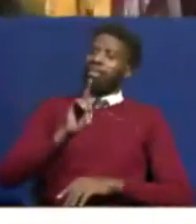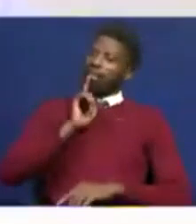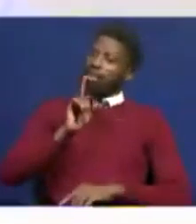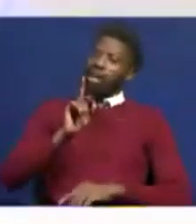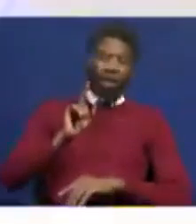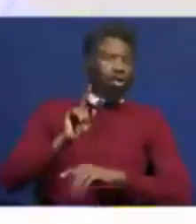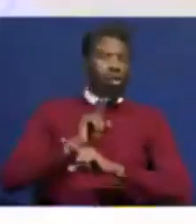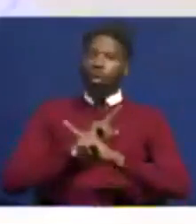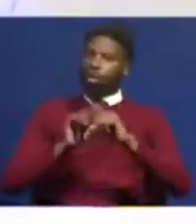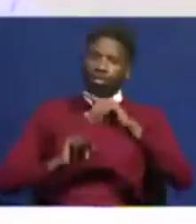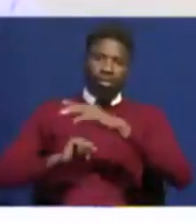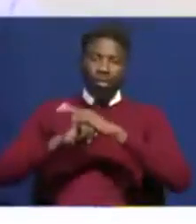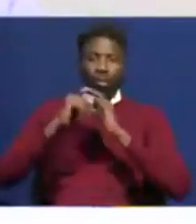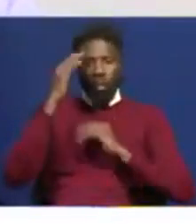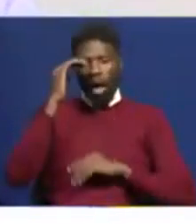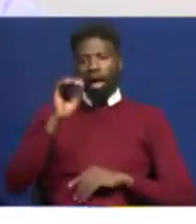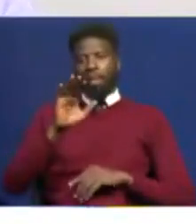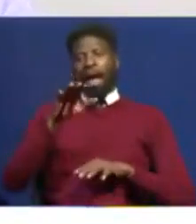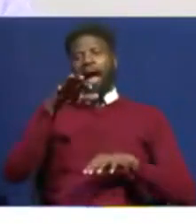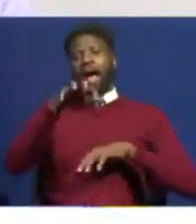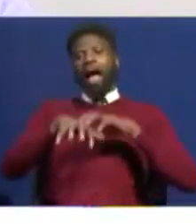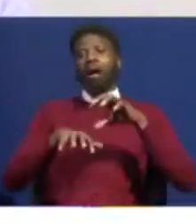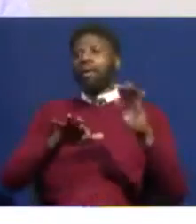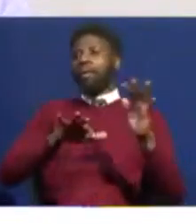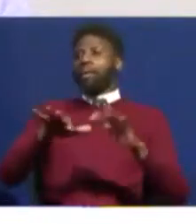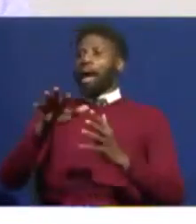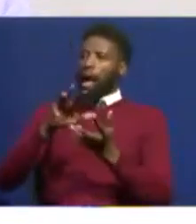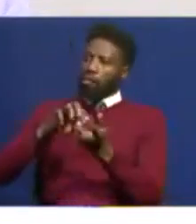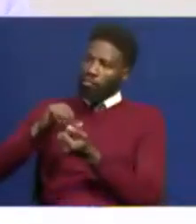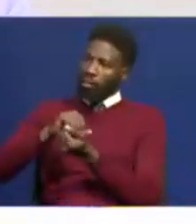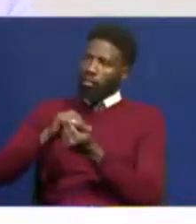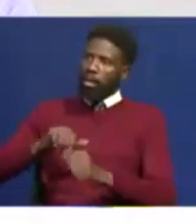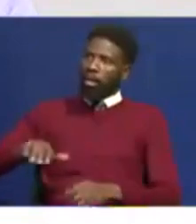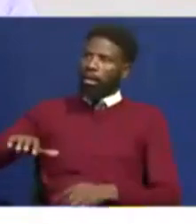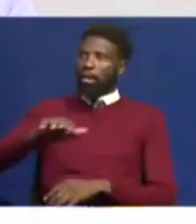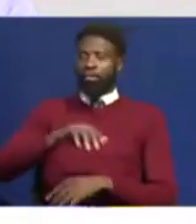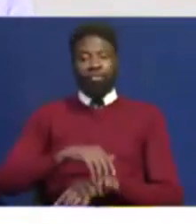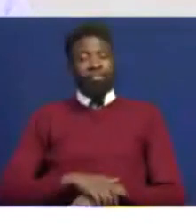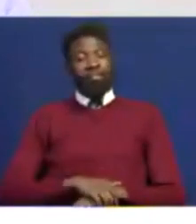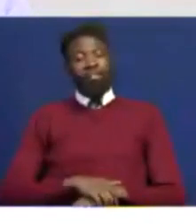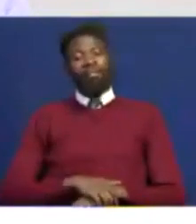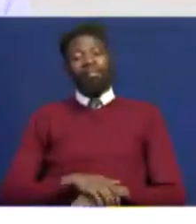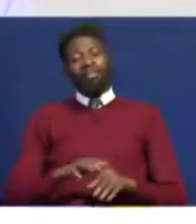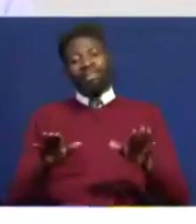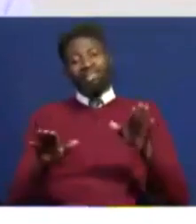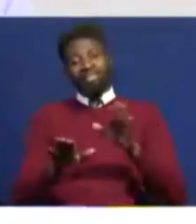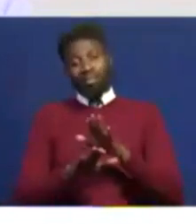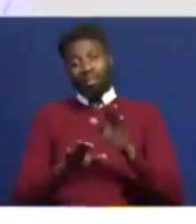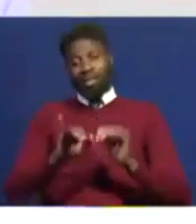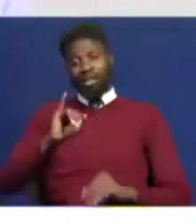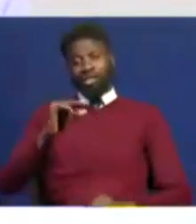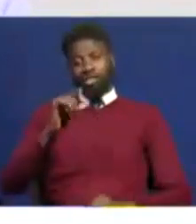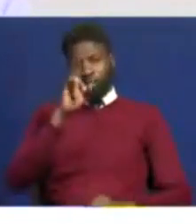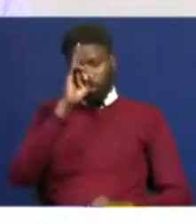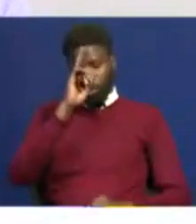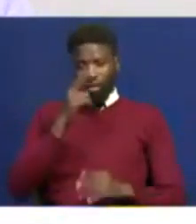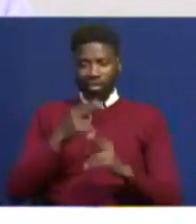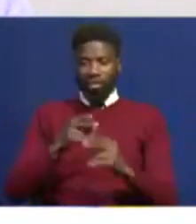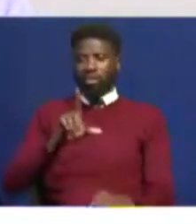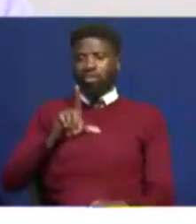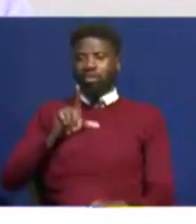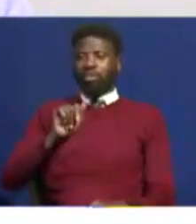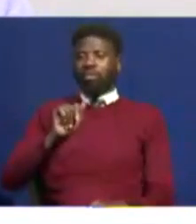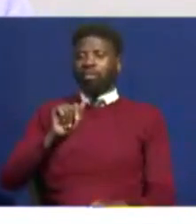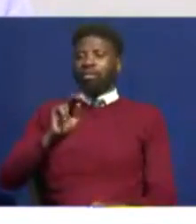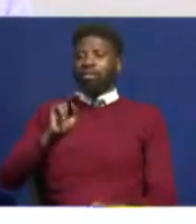wao. Haya yanajiri wakati Naibu Inspekta Jenerali wa polisi Langat amethibitisha kuwa idara ya polisi itaandaa kikao